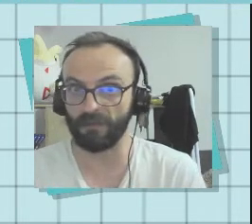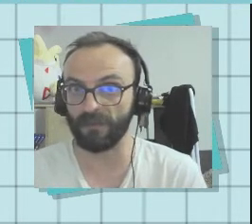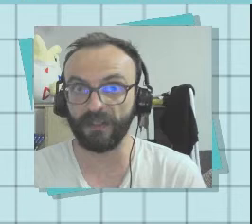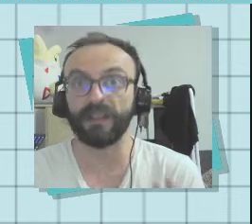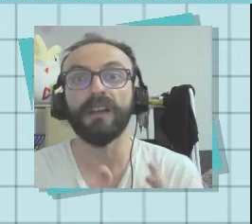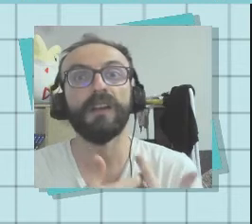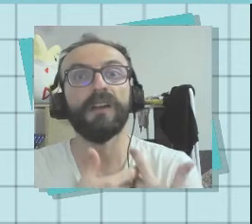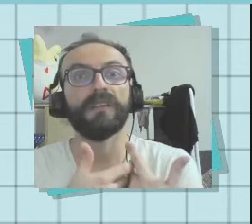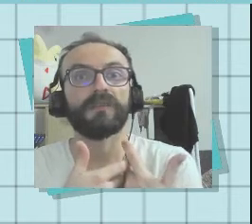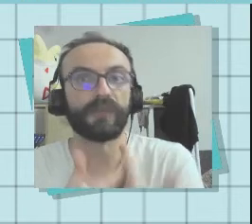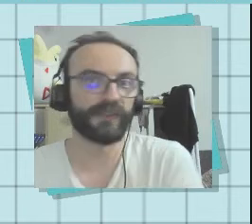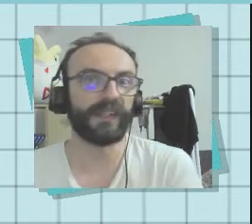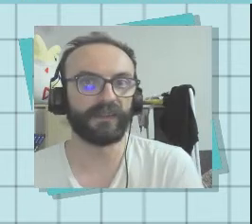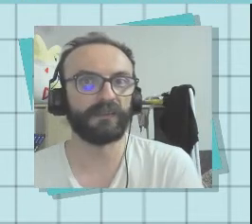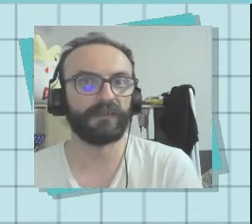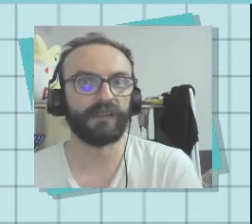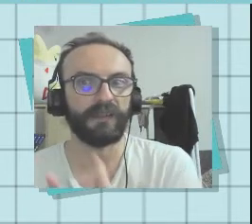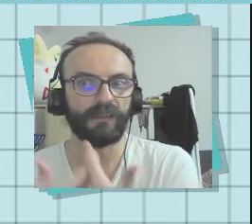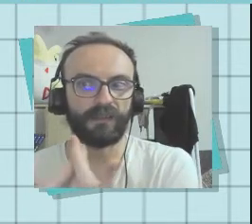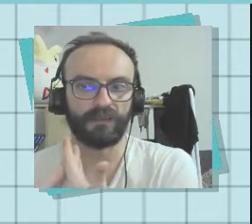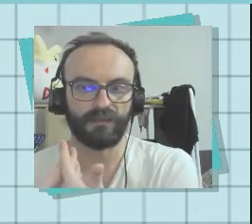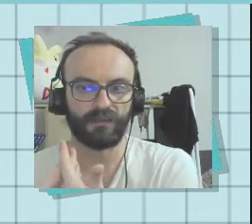très bien français. Ceci étant,